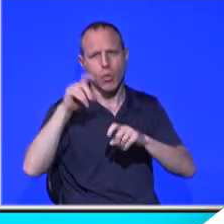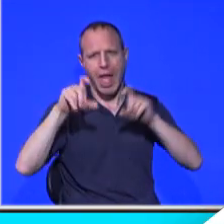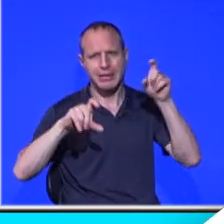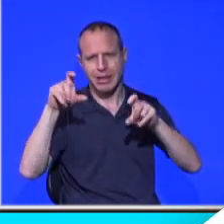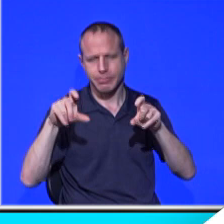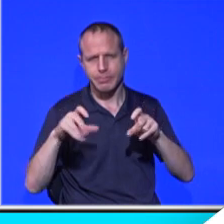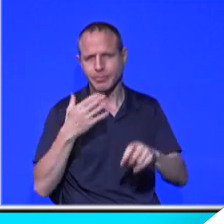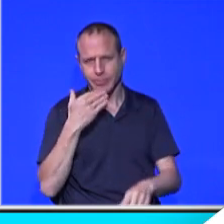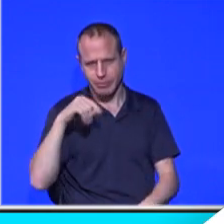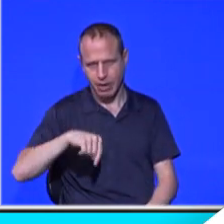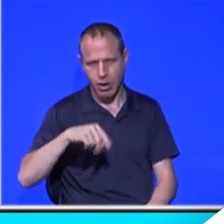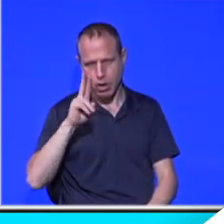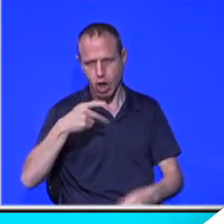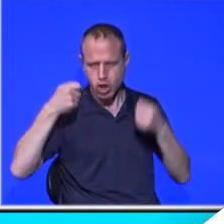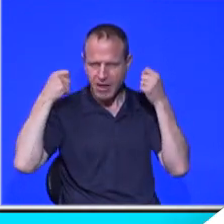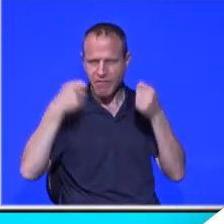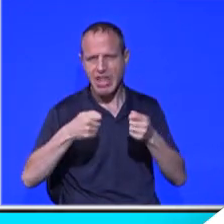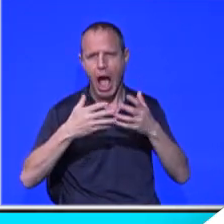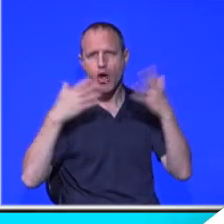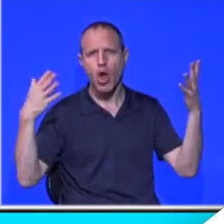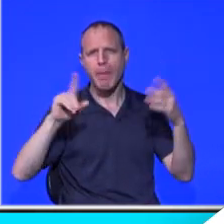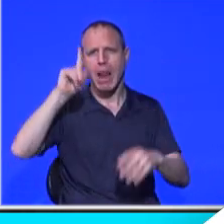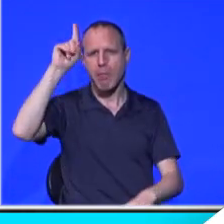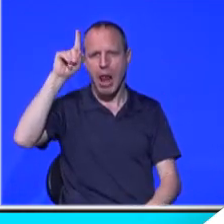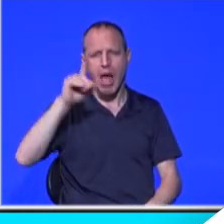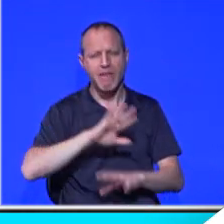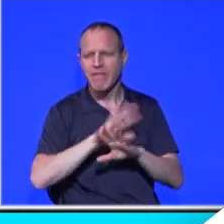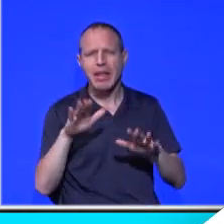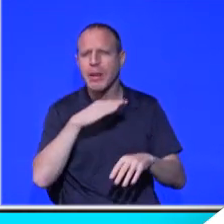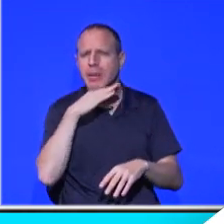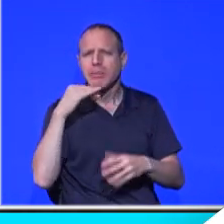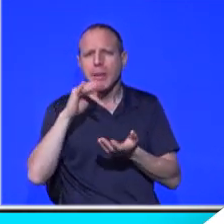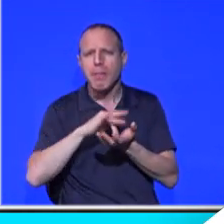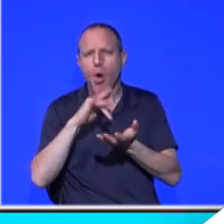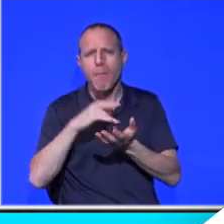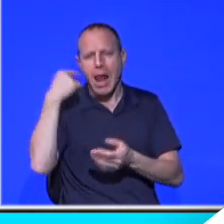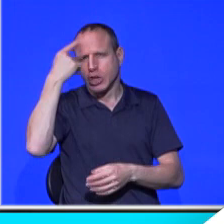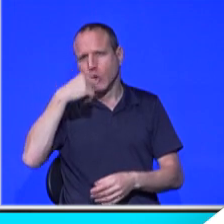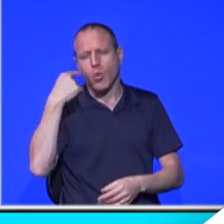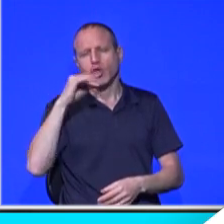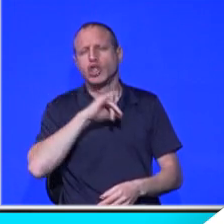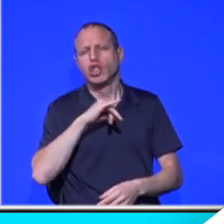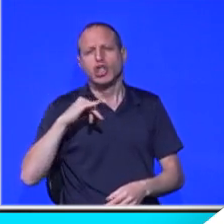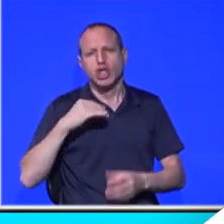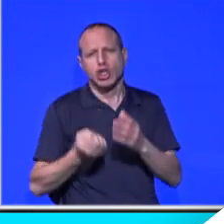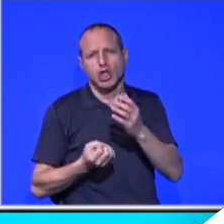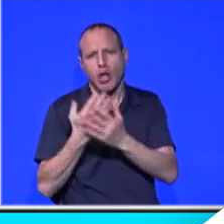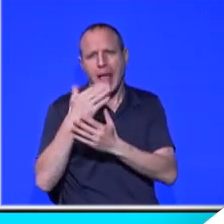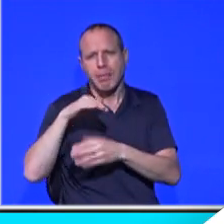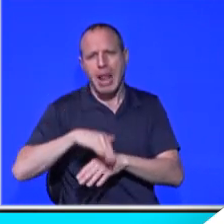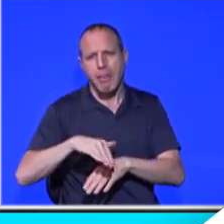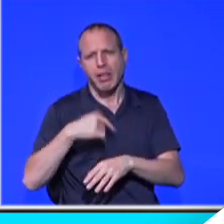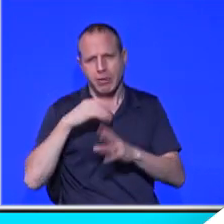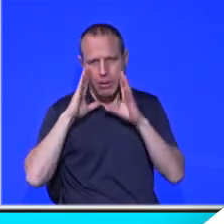האזרחית. בישראל יש כפייה גדולה מלמעלה, ואין מספיק מקום לזהות האישית שצומחת מלמטה.